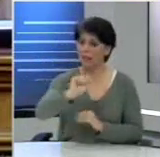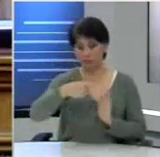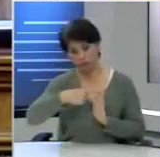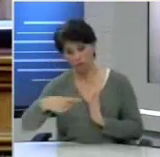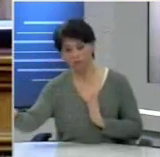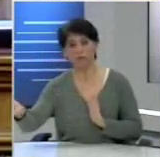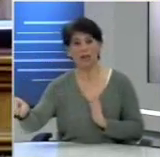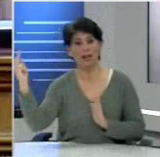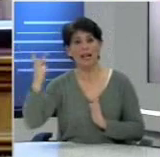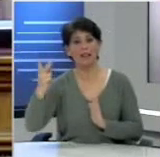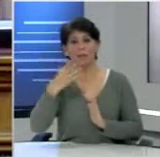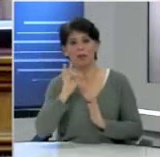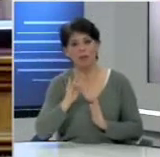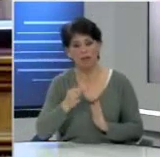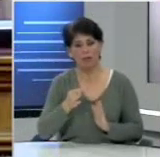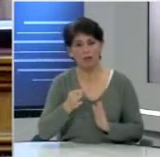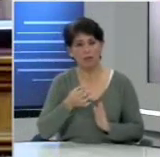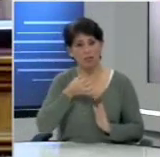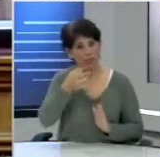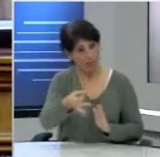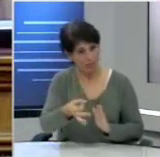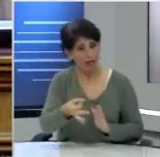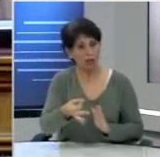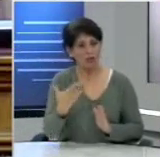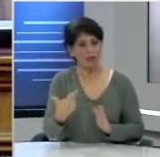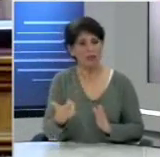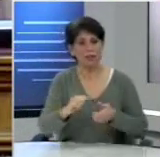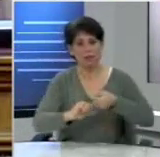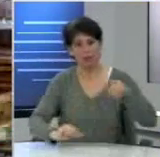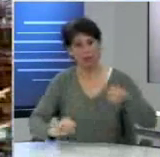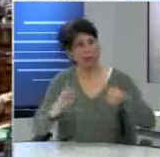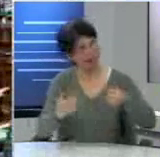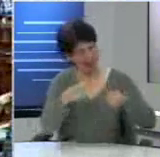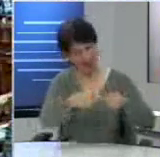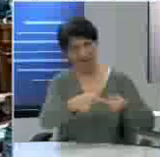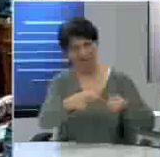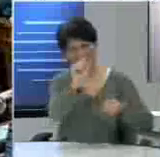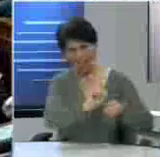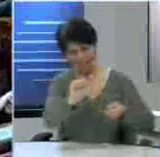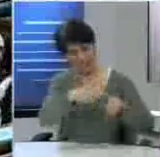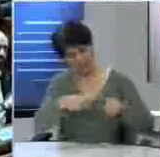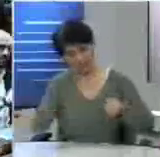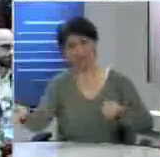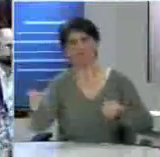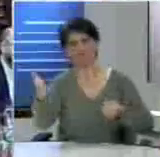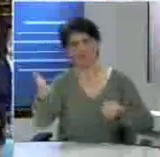επειδή δήλωσαν ότι έχουν πτυχίο και δεν είχαν. Αλλά οι καθαρίστριες οδηγήθηκαν στο εδόλιο του κατηγορούμενου.